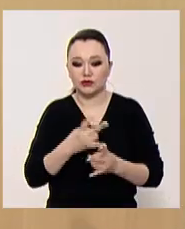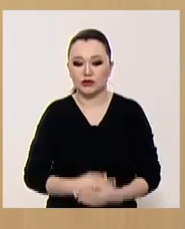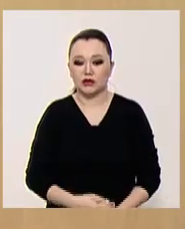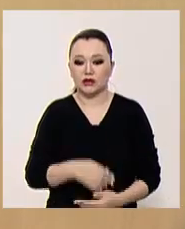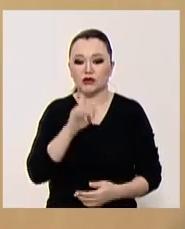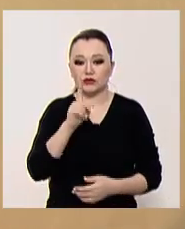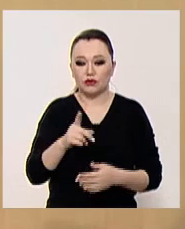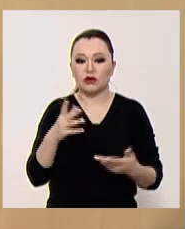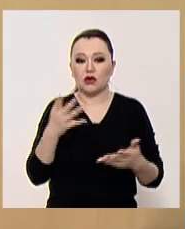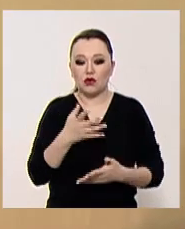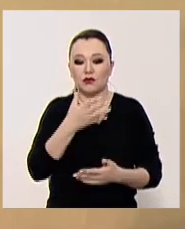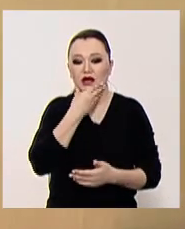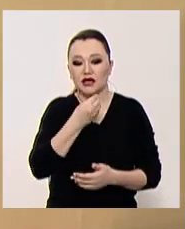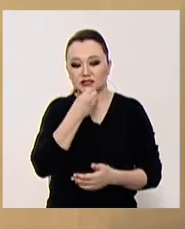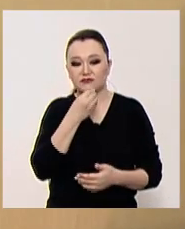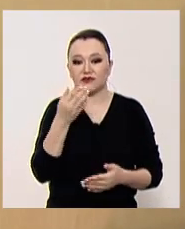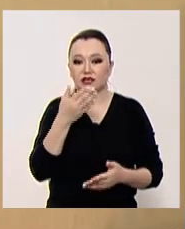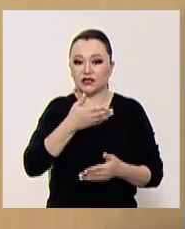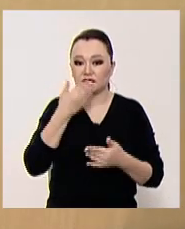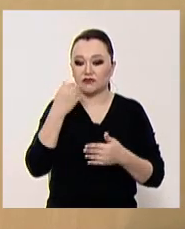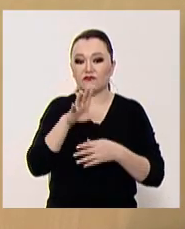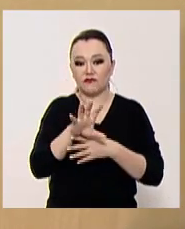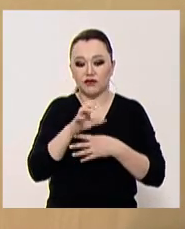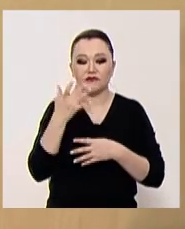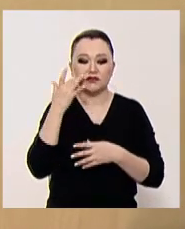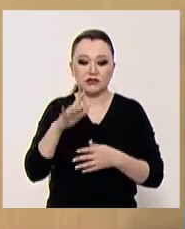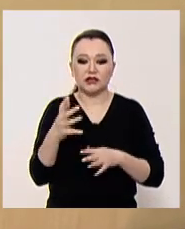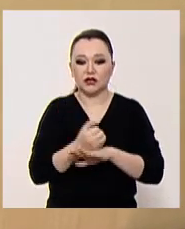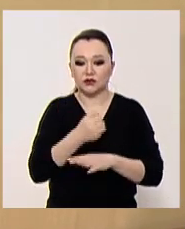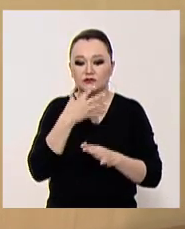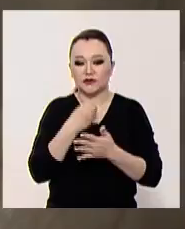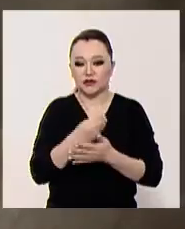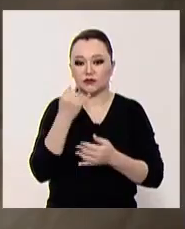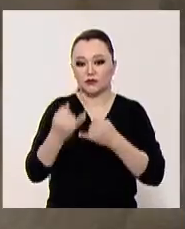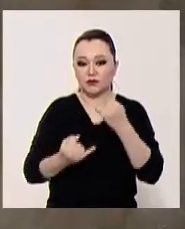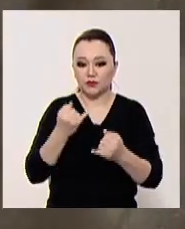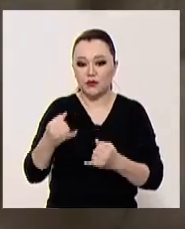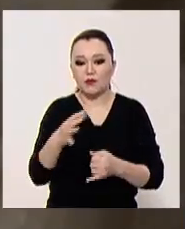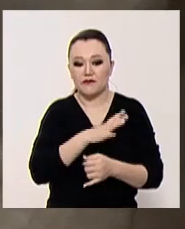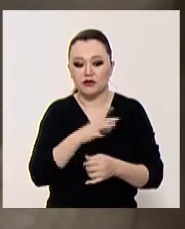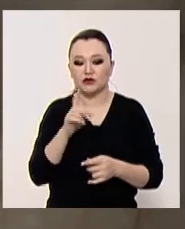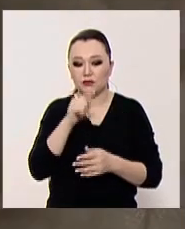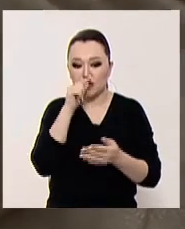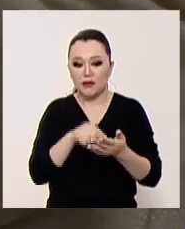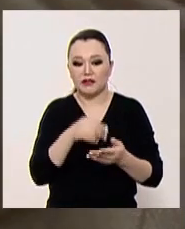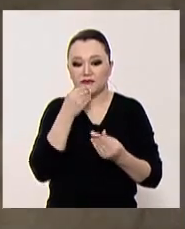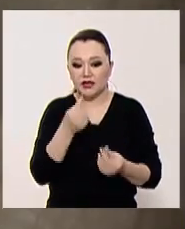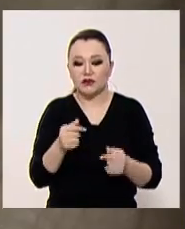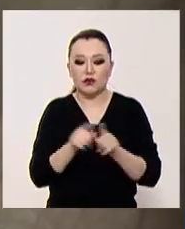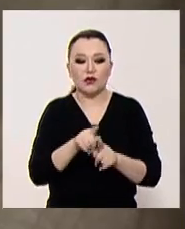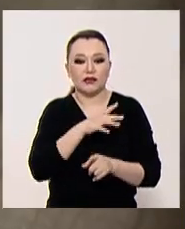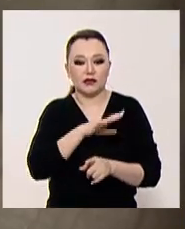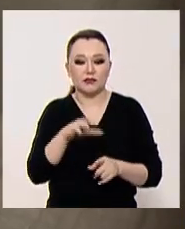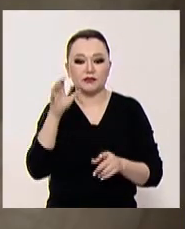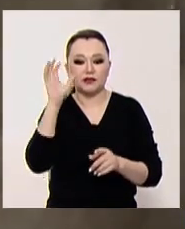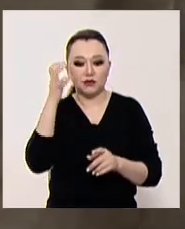Но какой бы безупречной ни казалась фотография, всегда найдутся свои хейтеры. И чтобы не попасть под их влияние, психологи